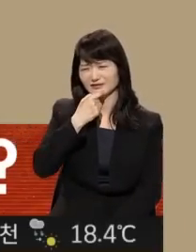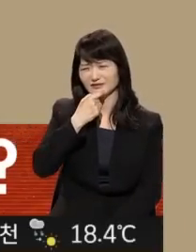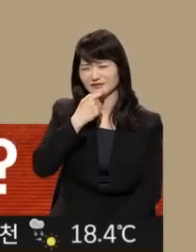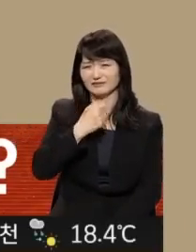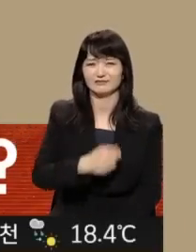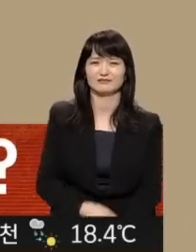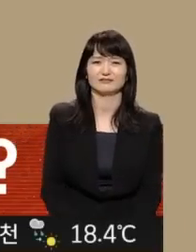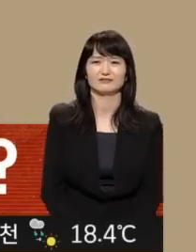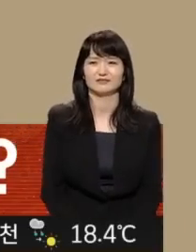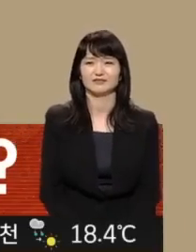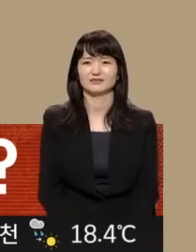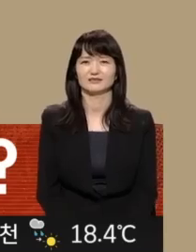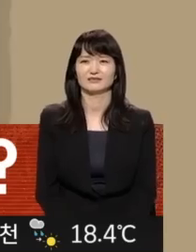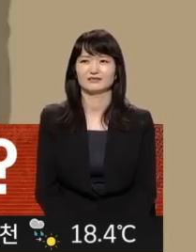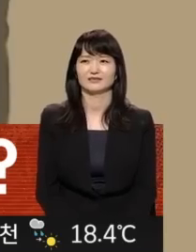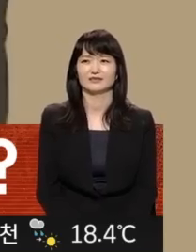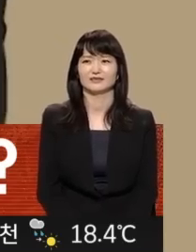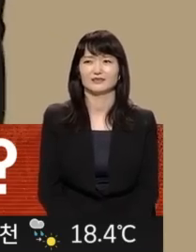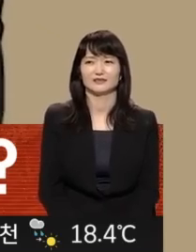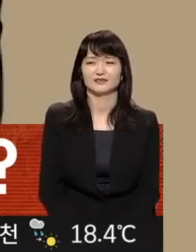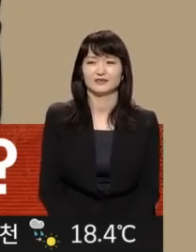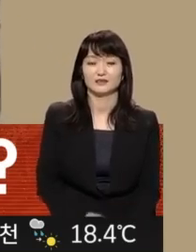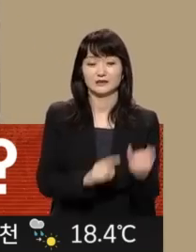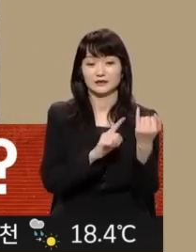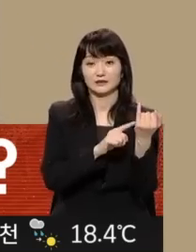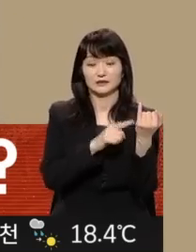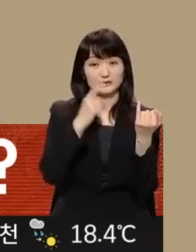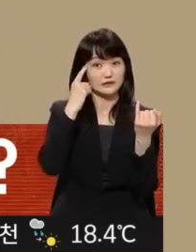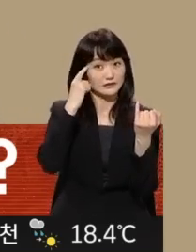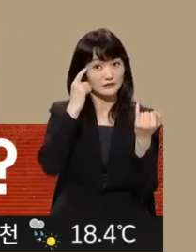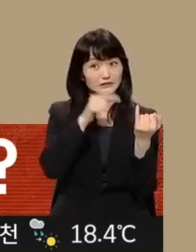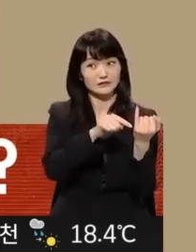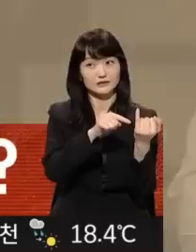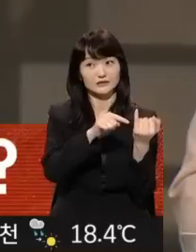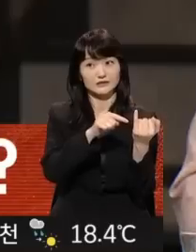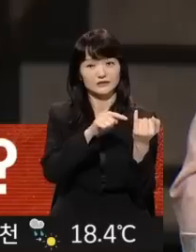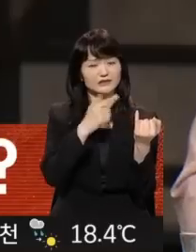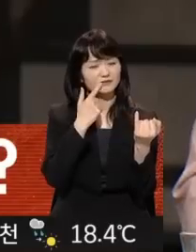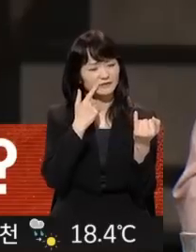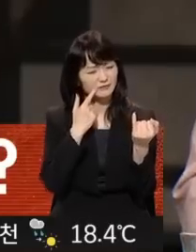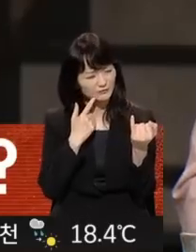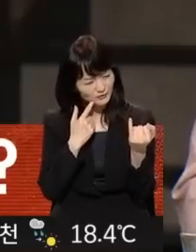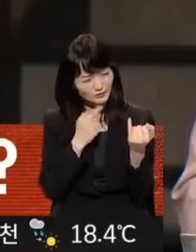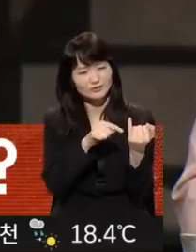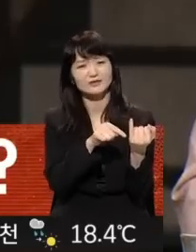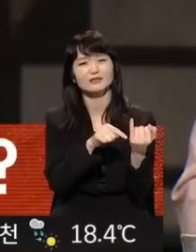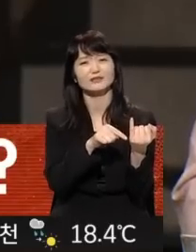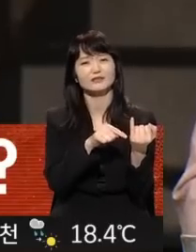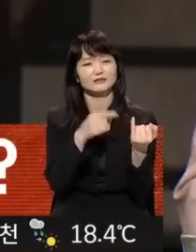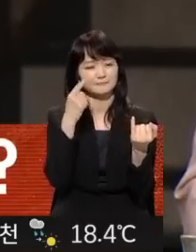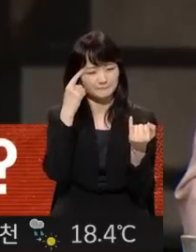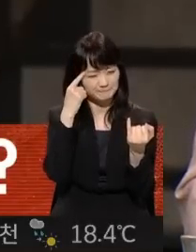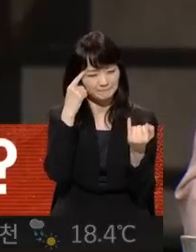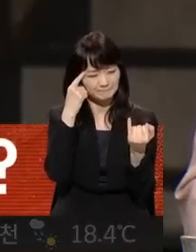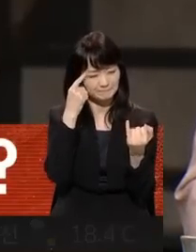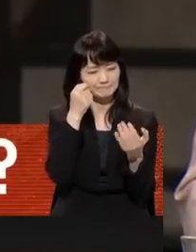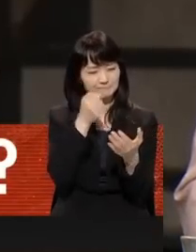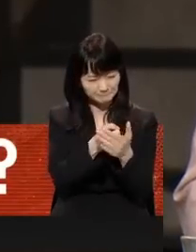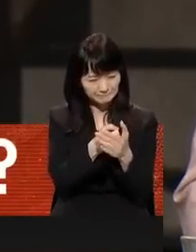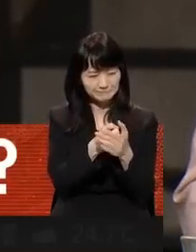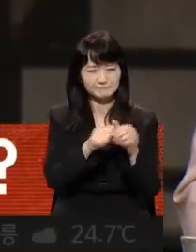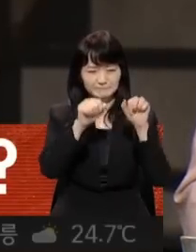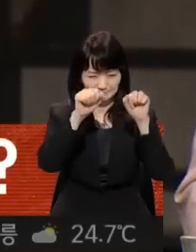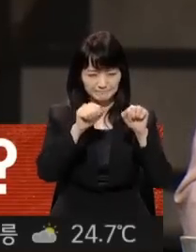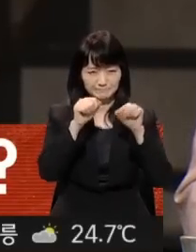일단 저런 의지를 가진 저 여성 그 자체가 상당히 부럽습니다 의지를 가지고 사실 뭐 아침에